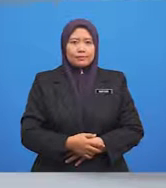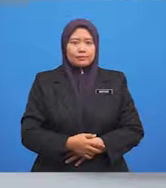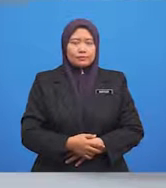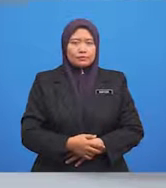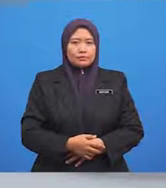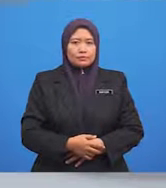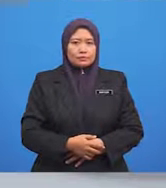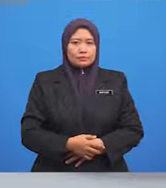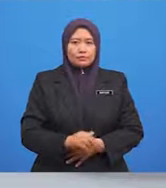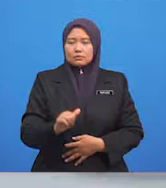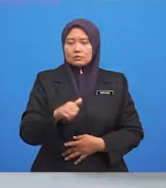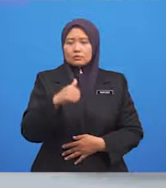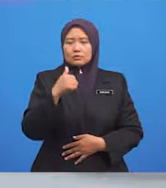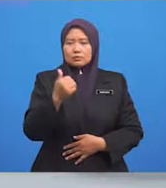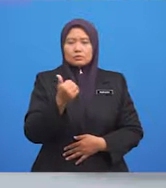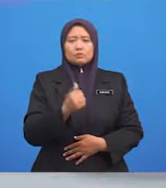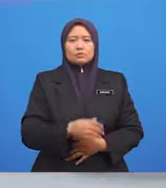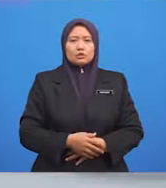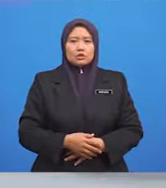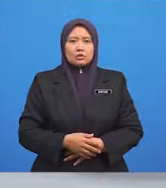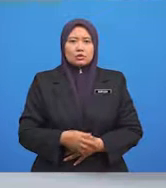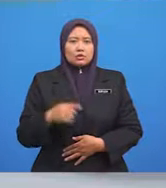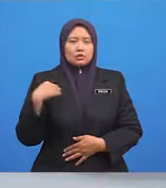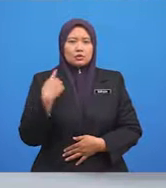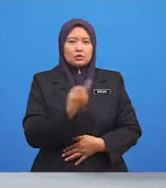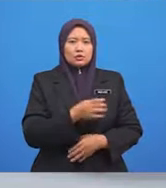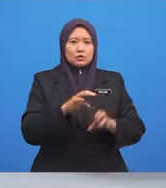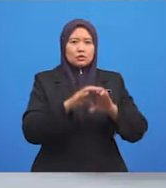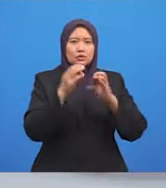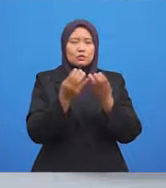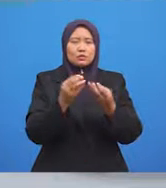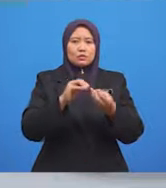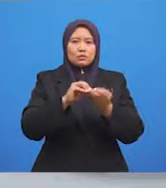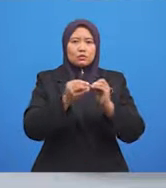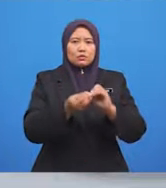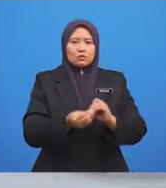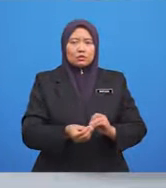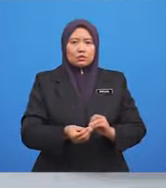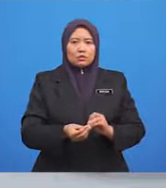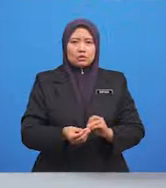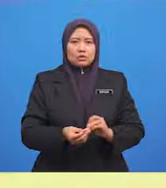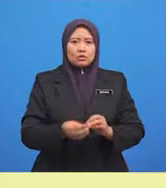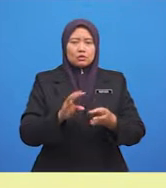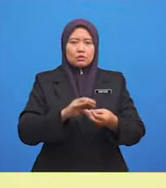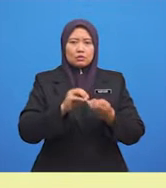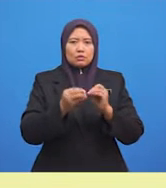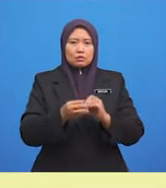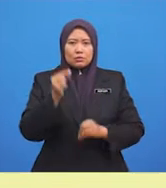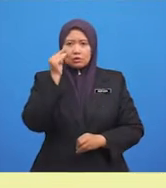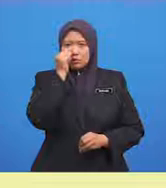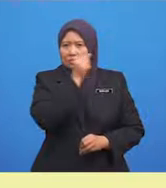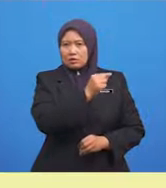Syabas murid-murid. Kita boleh kelaskan nombor tersebut kepada